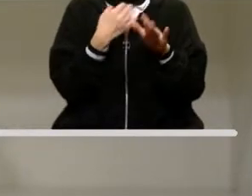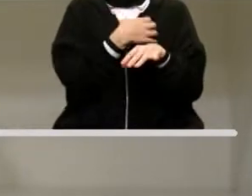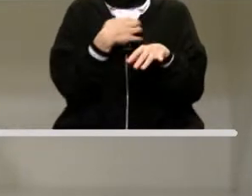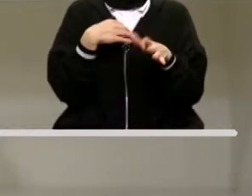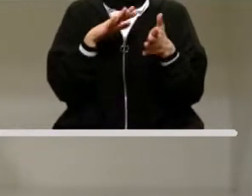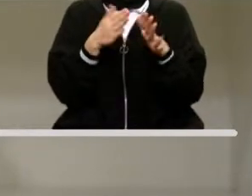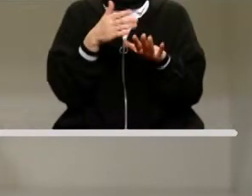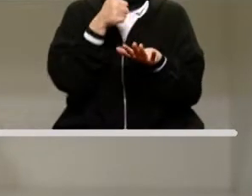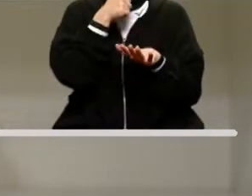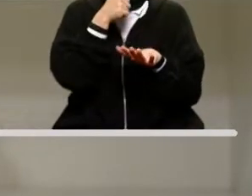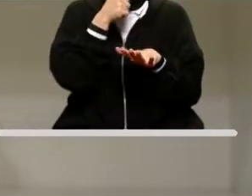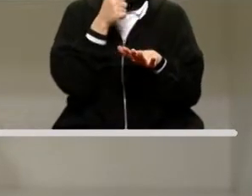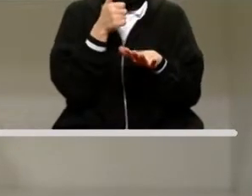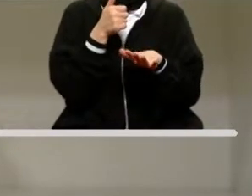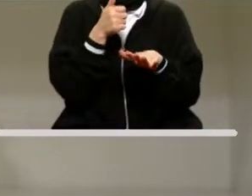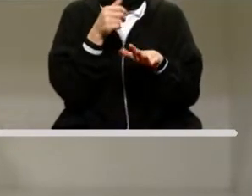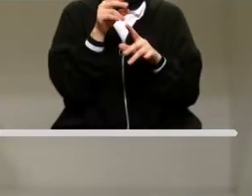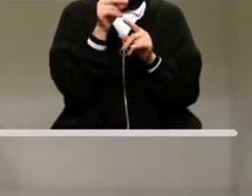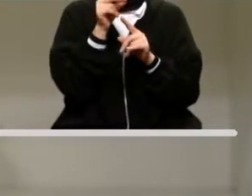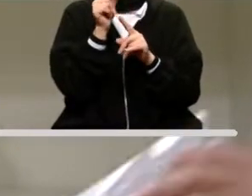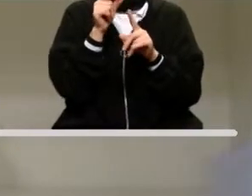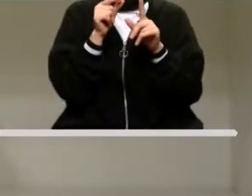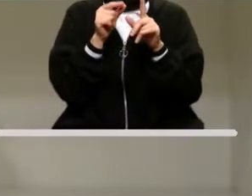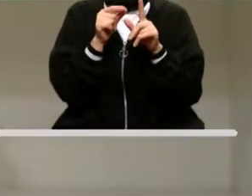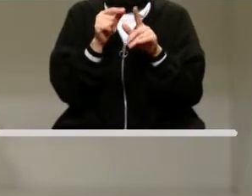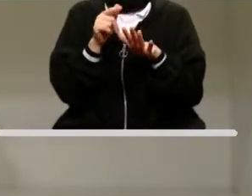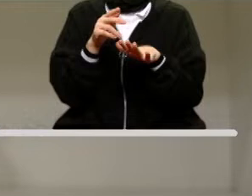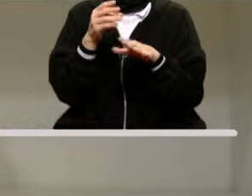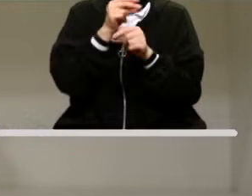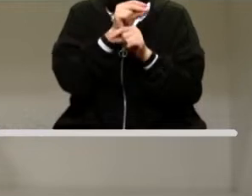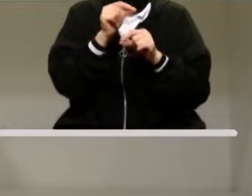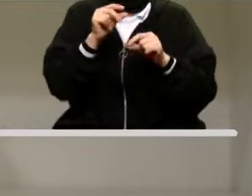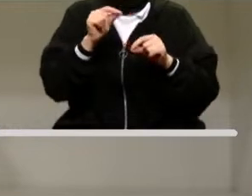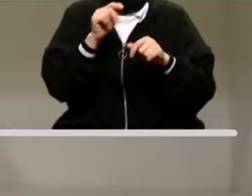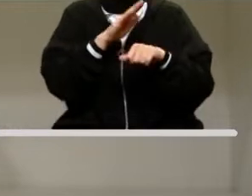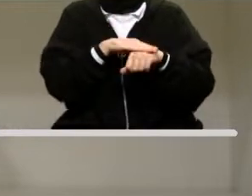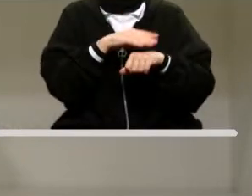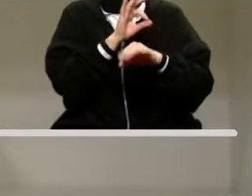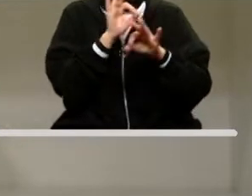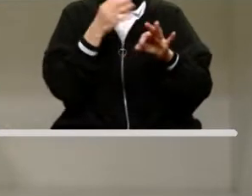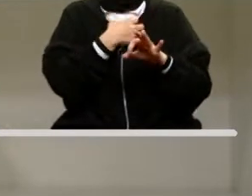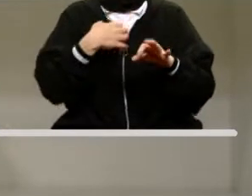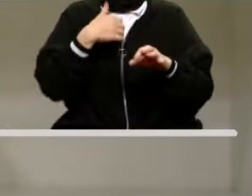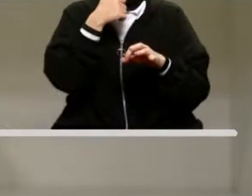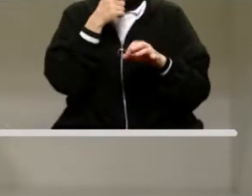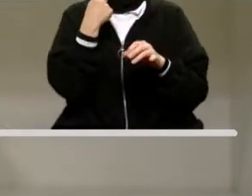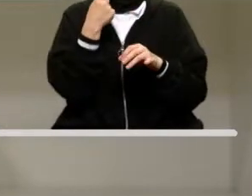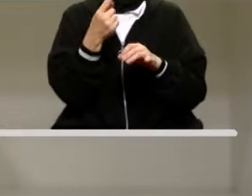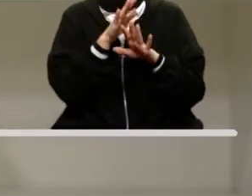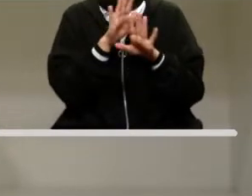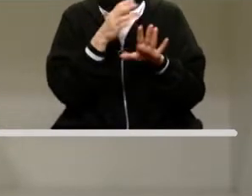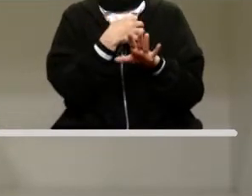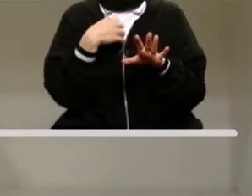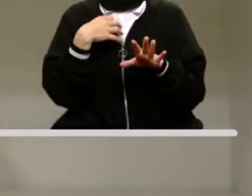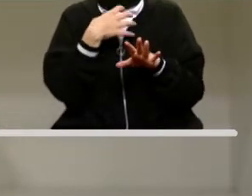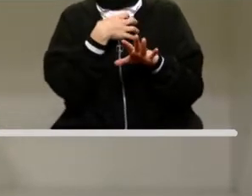babam hani bir kez dahi dediğiniz gibi hani İlknur ödevini yap, ödevin var mı öde, hiç hatırlamam. Annem kendisi de söyler hani ben bir kez bile hani seni takip ettiğimi hatırlamam diye